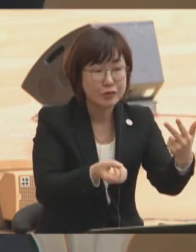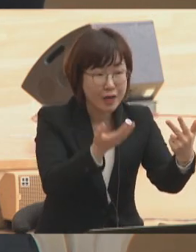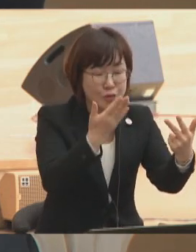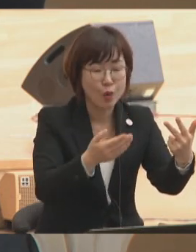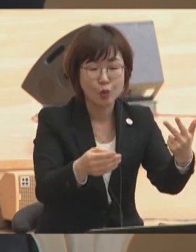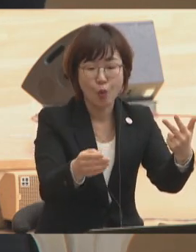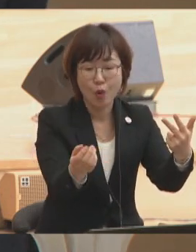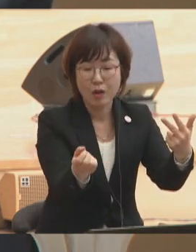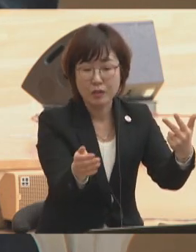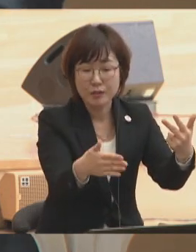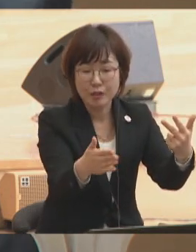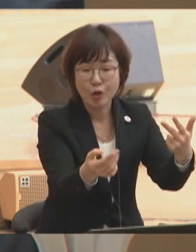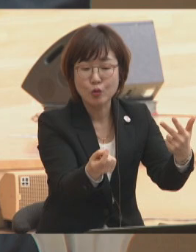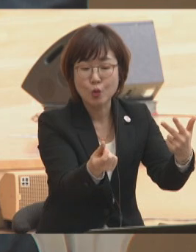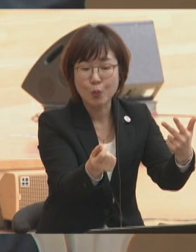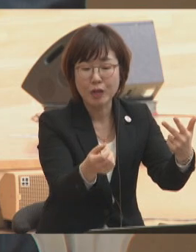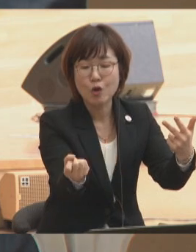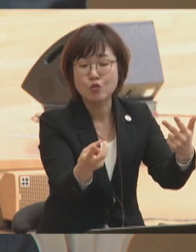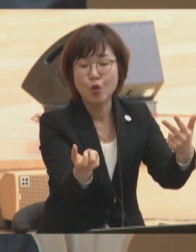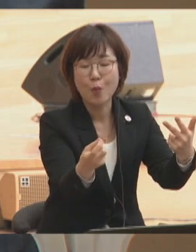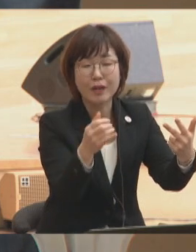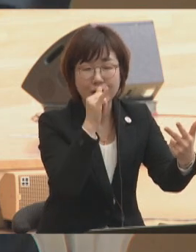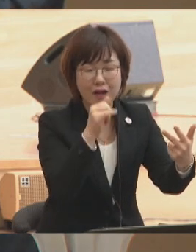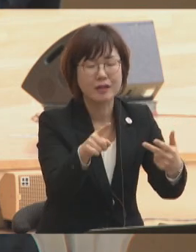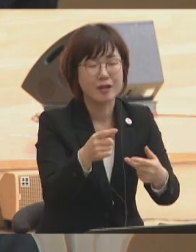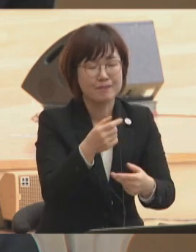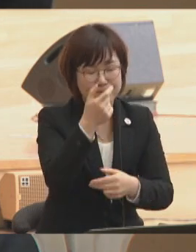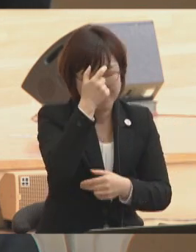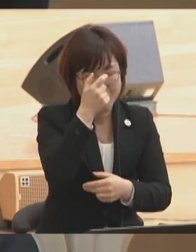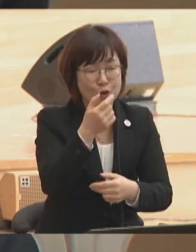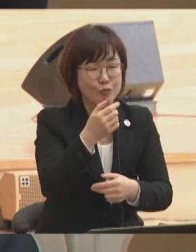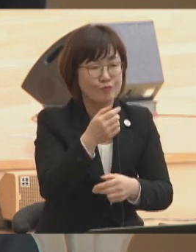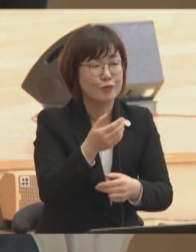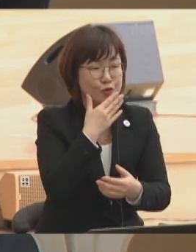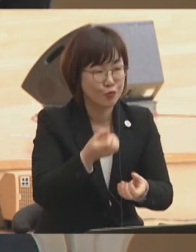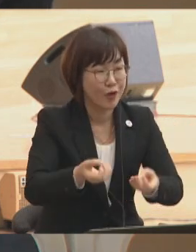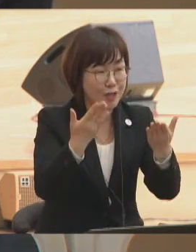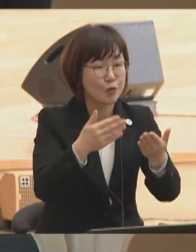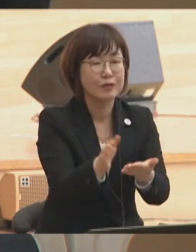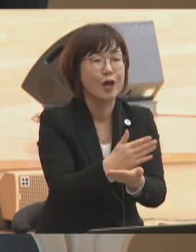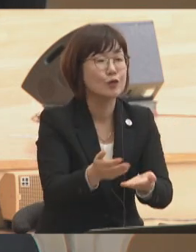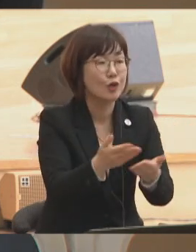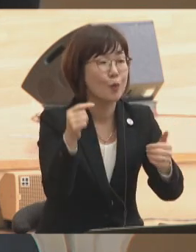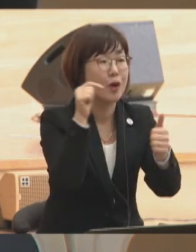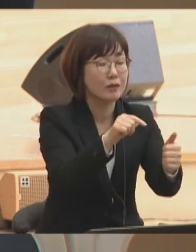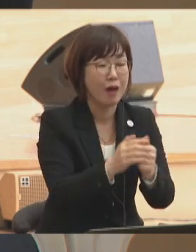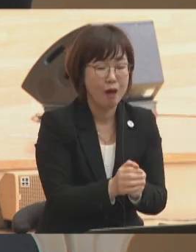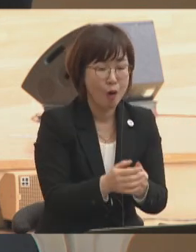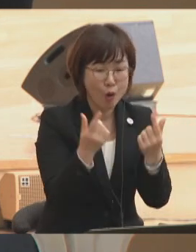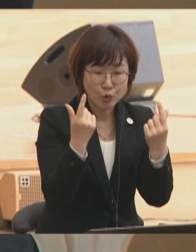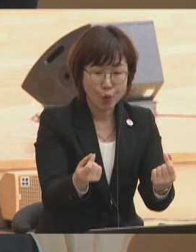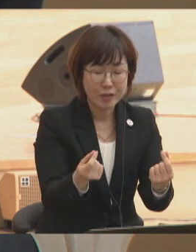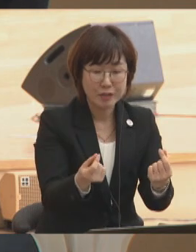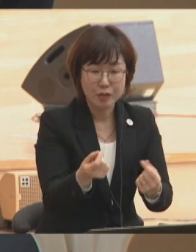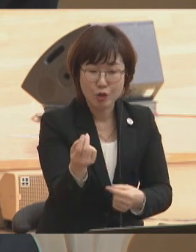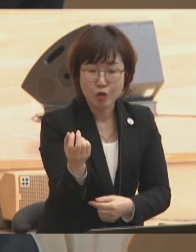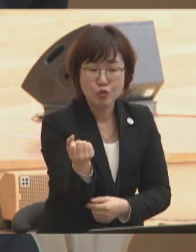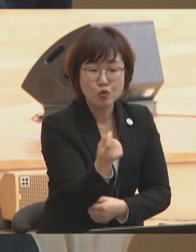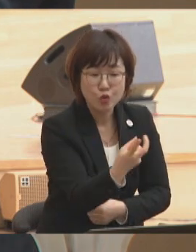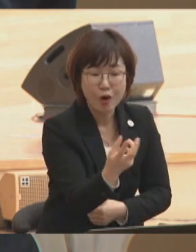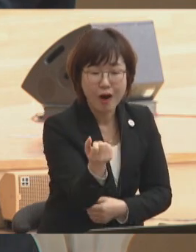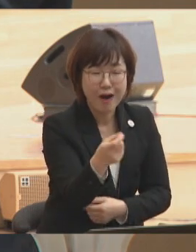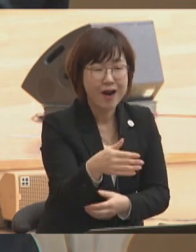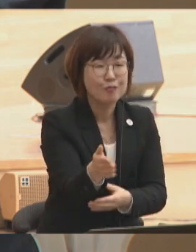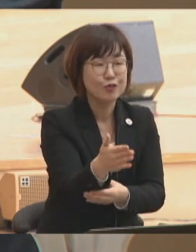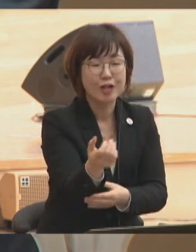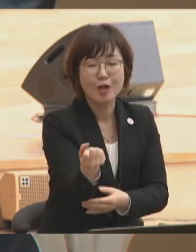생선 두어 마리가 있는지라. 이에 축복하시고 명하여 이것도 나눠주게 하시니 똑같이 두어 마리. 여러분 영어 성경에도